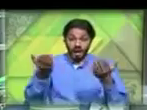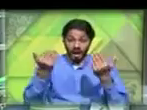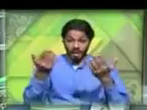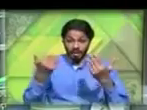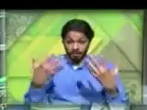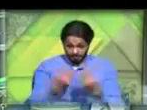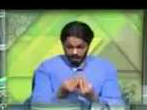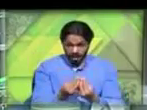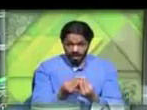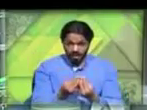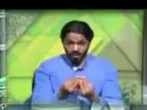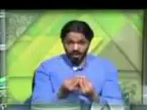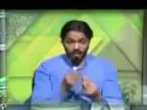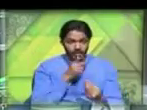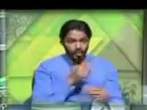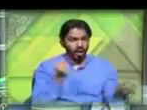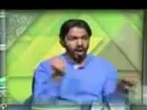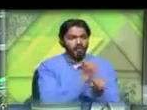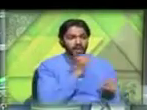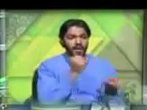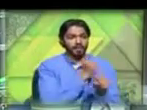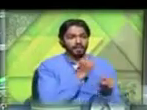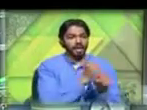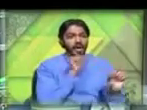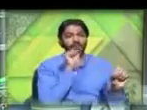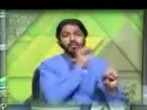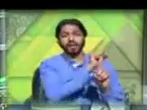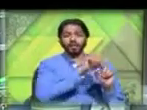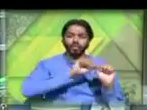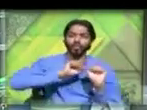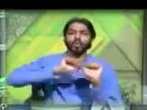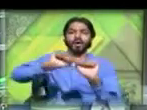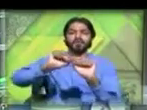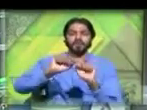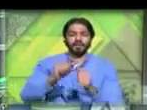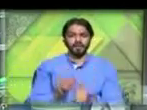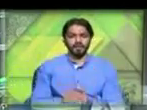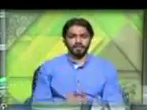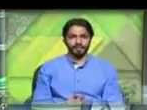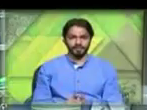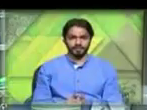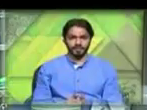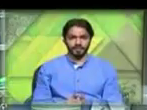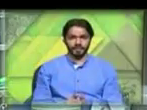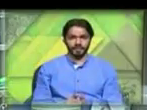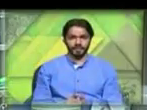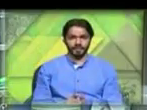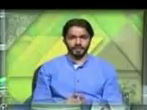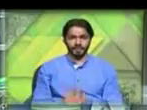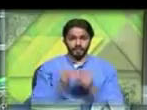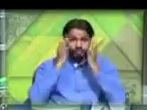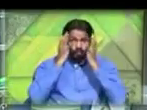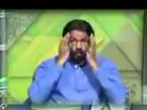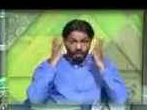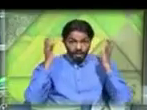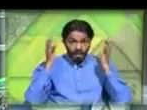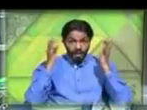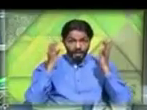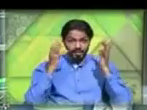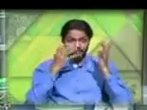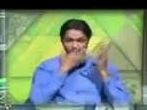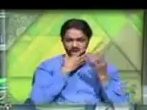إلينا، قالت أعمالهم للناس لا تسمعوا إلينا، فهم في الظاهر